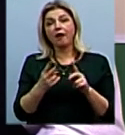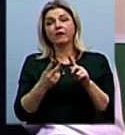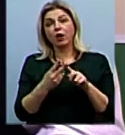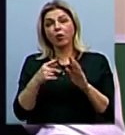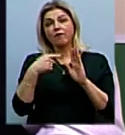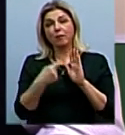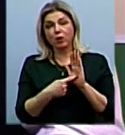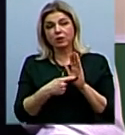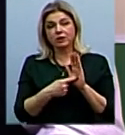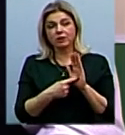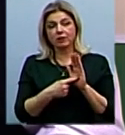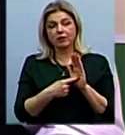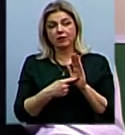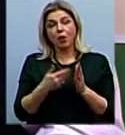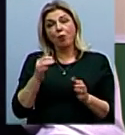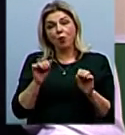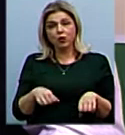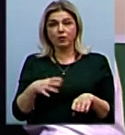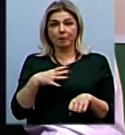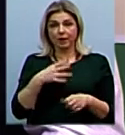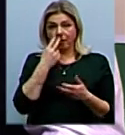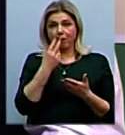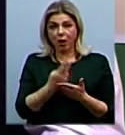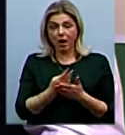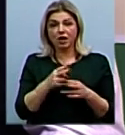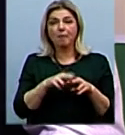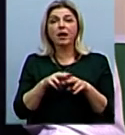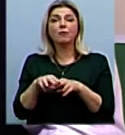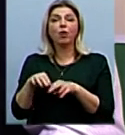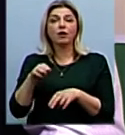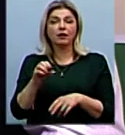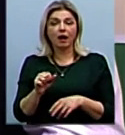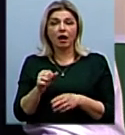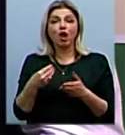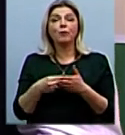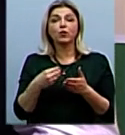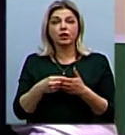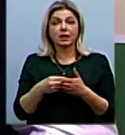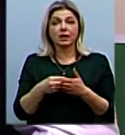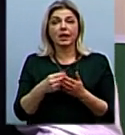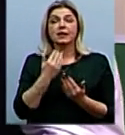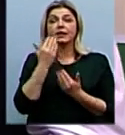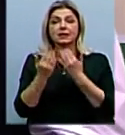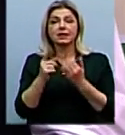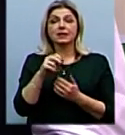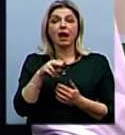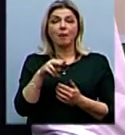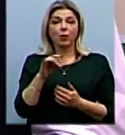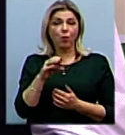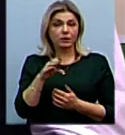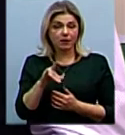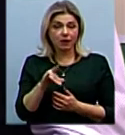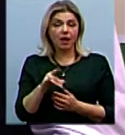вопрос, может, все-таки покажет паспорта, вернее, бюджетные запыты? Вот мне вот